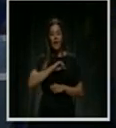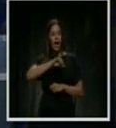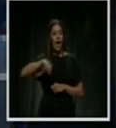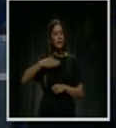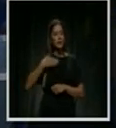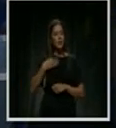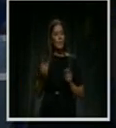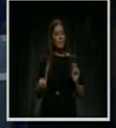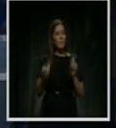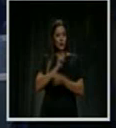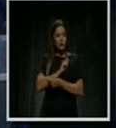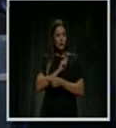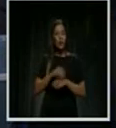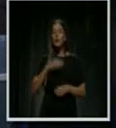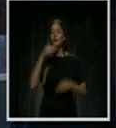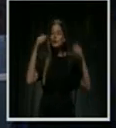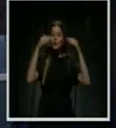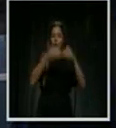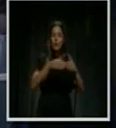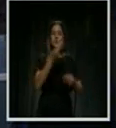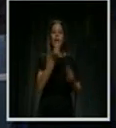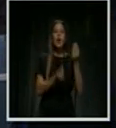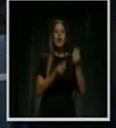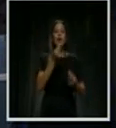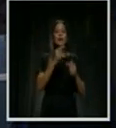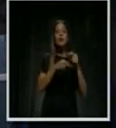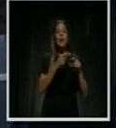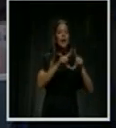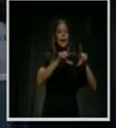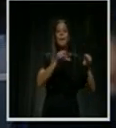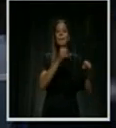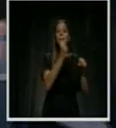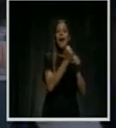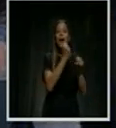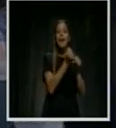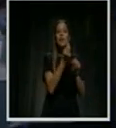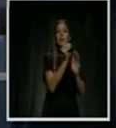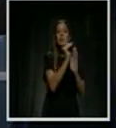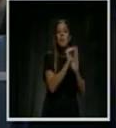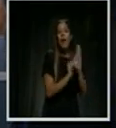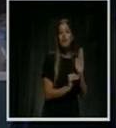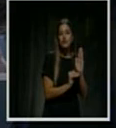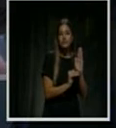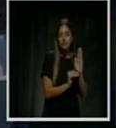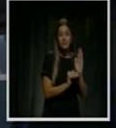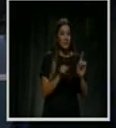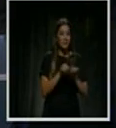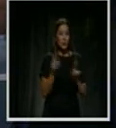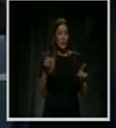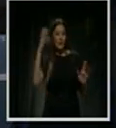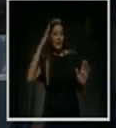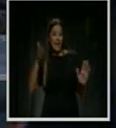minn ekonomija bbażata biss fuq il-pagi baxxi kif irid dan il-gvern jibqa'